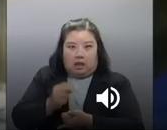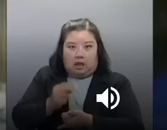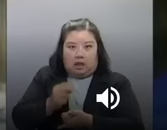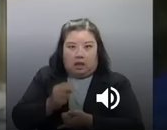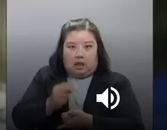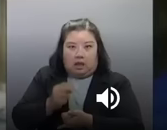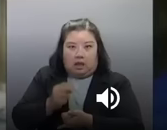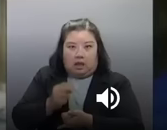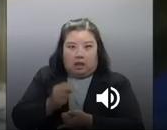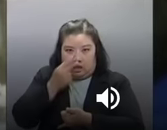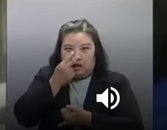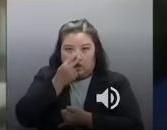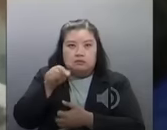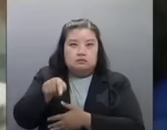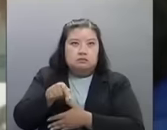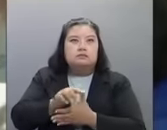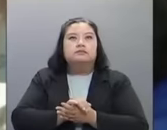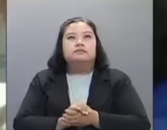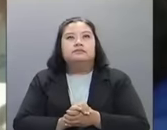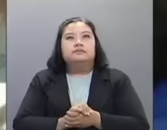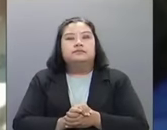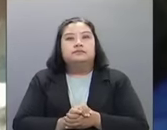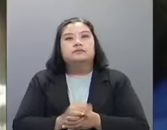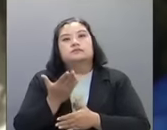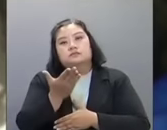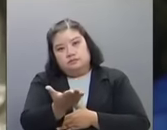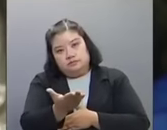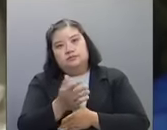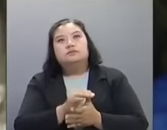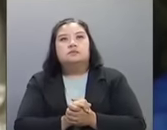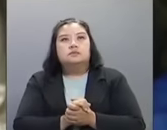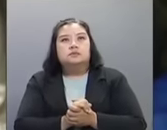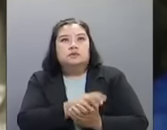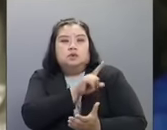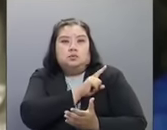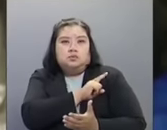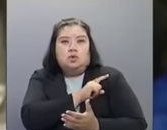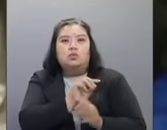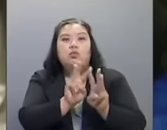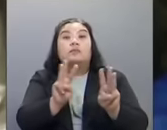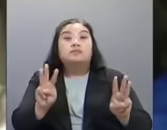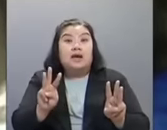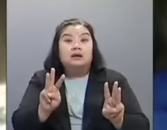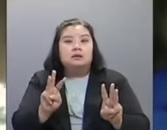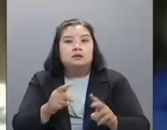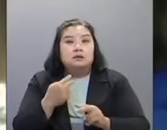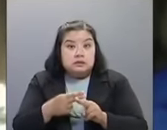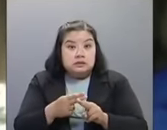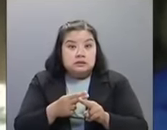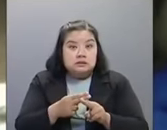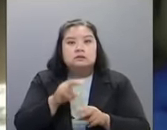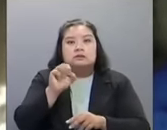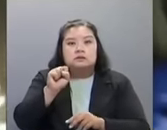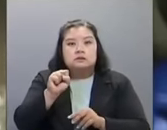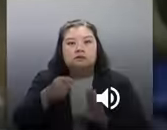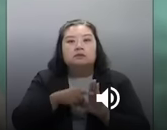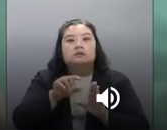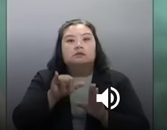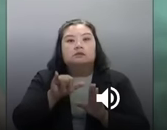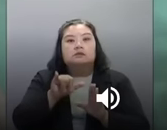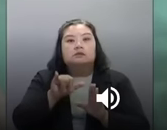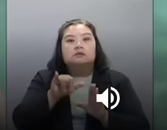อบัตรลูกพ่อคือได้เกนี ่เอกภพเหลืองประเสริฐผู้ก่อตั้งเพจสายใหม่ต้องรอดผู้ช่วยเหลือหญิงไทยคนนี้ออก